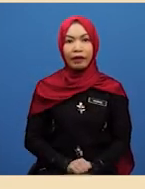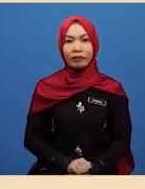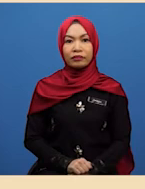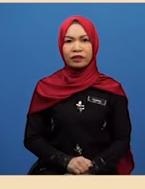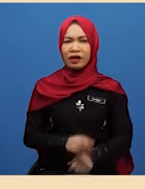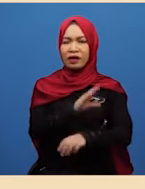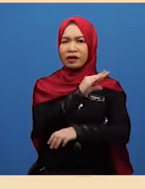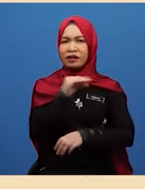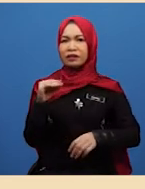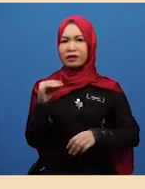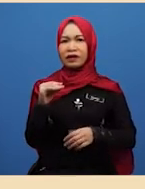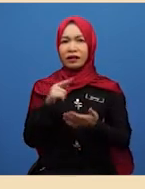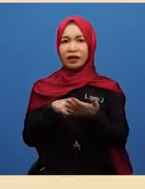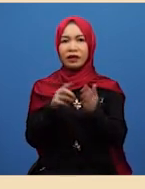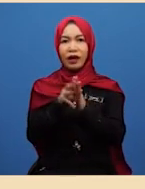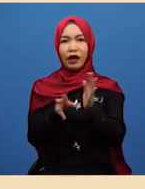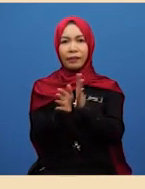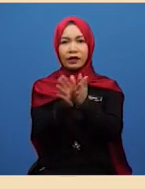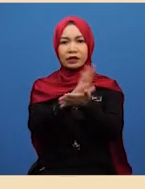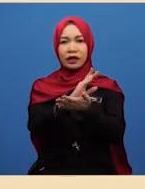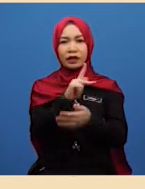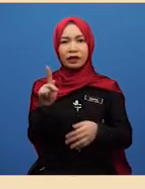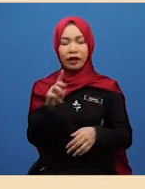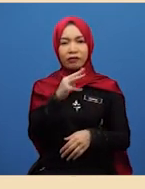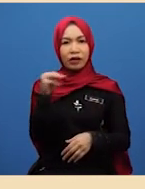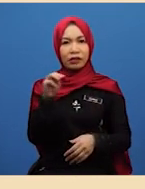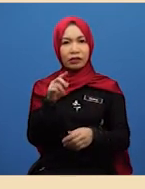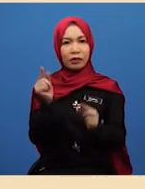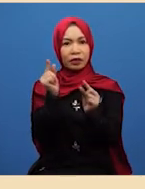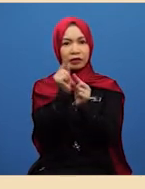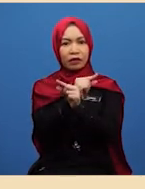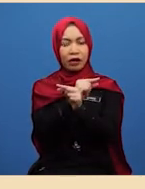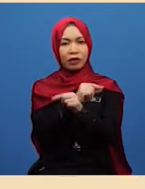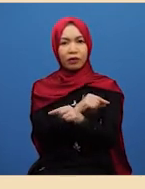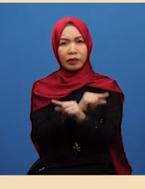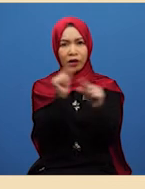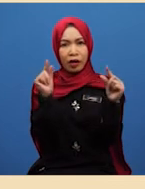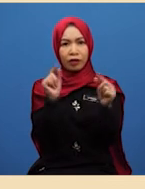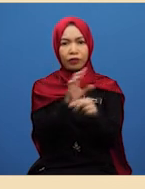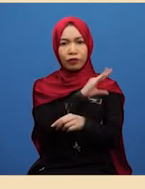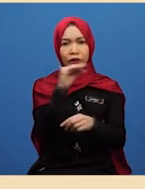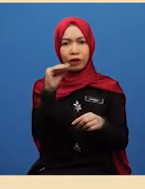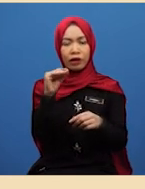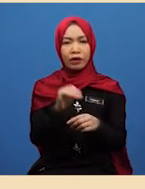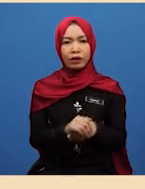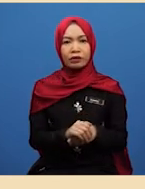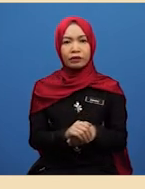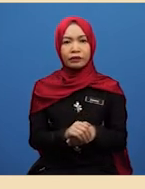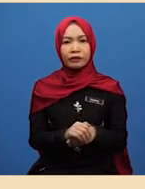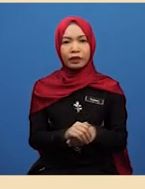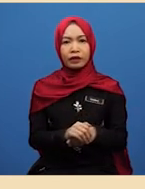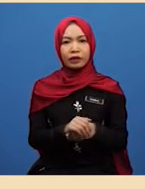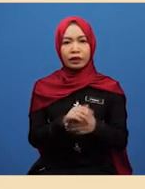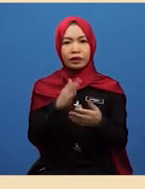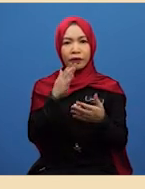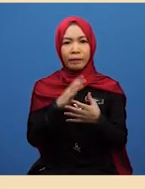tempatan. Brooke menyokong Pengiran Matusin sehingga membolehkan Brooke memecahkan kekuatan masyarakat